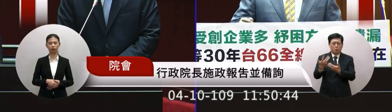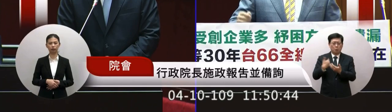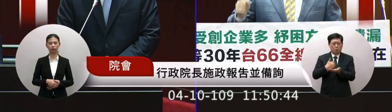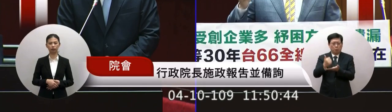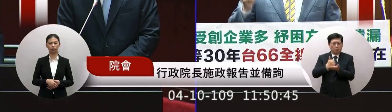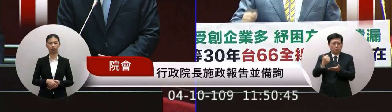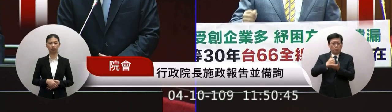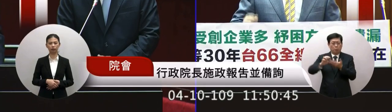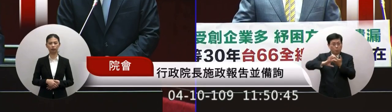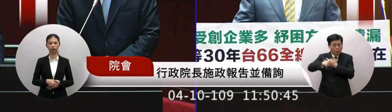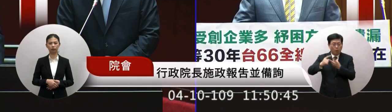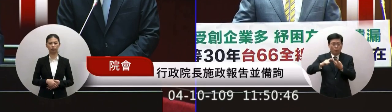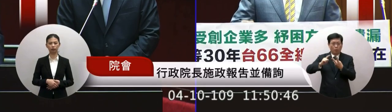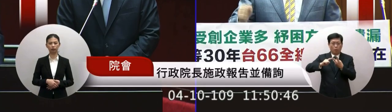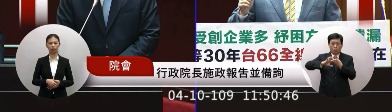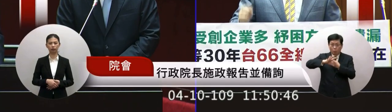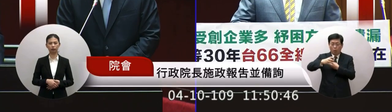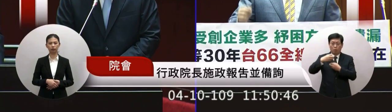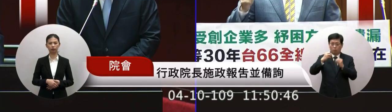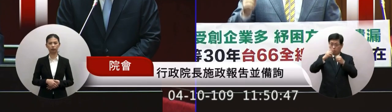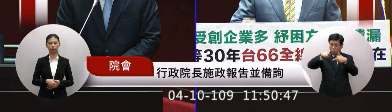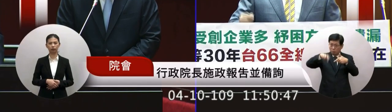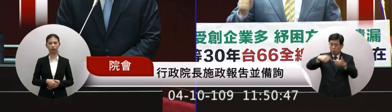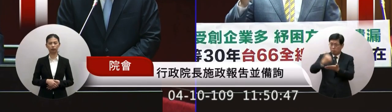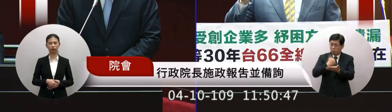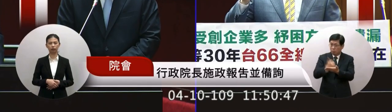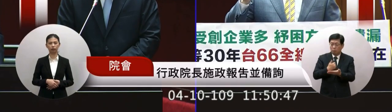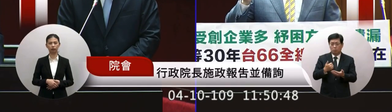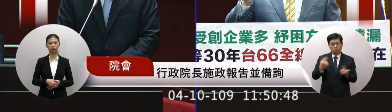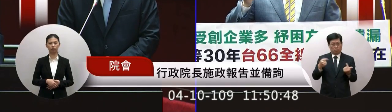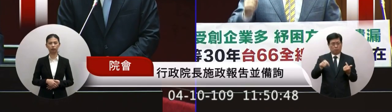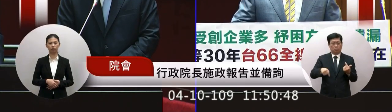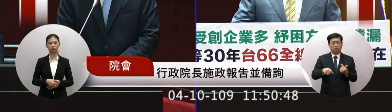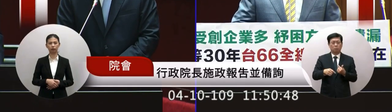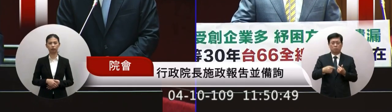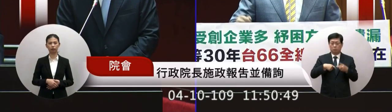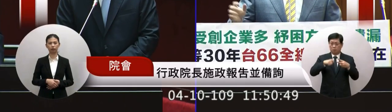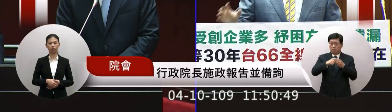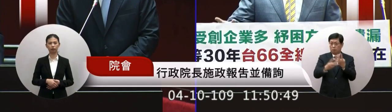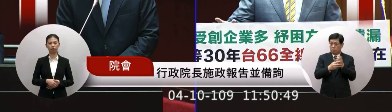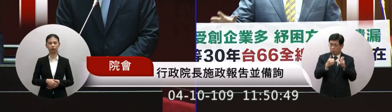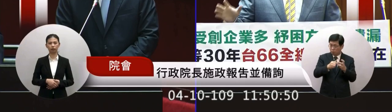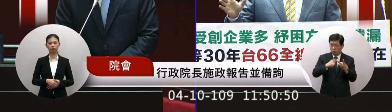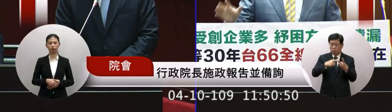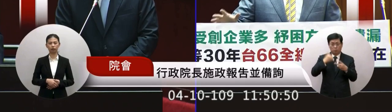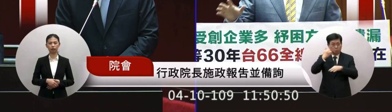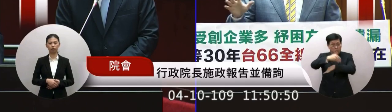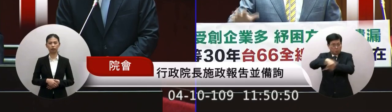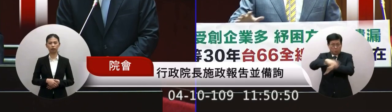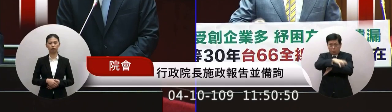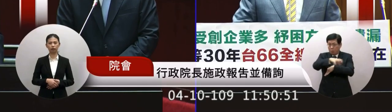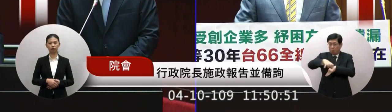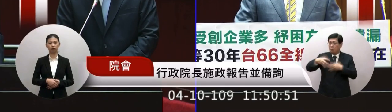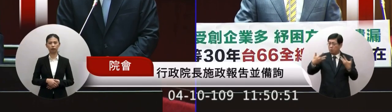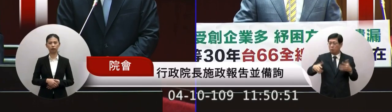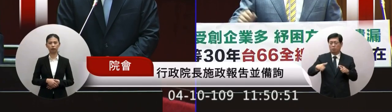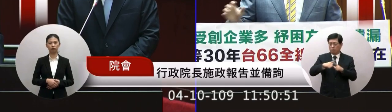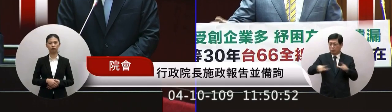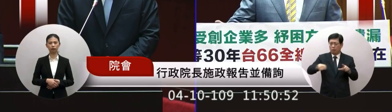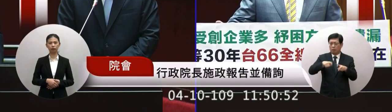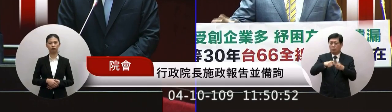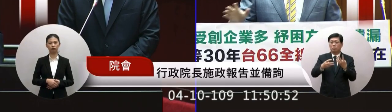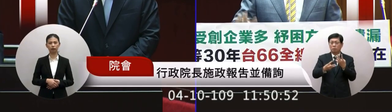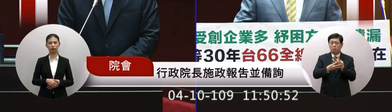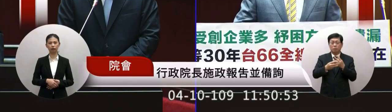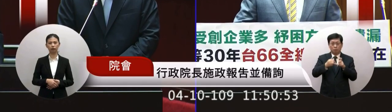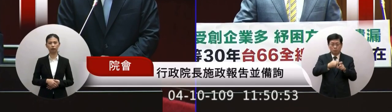外销或是进口零件，其实呢这个地方的这个工业区还有沿海还有很多重大的工业区，像观音